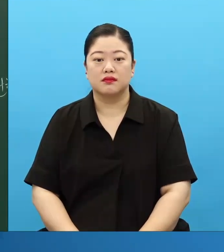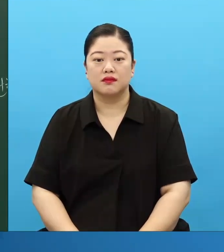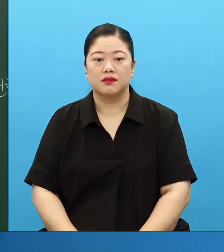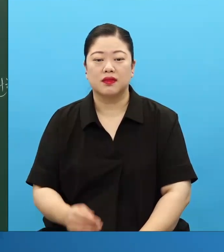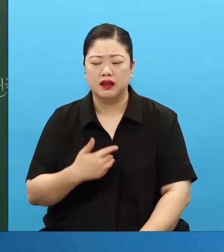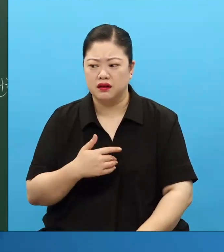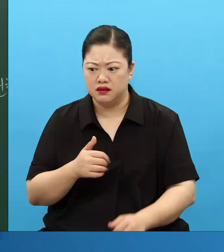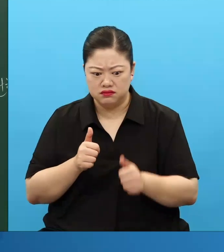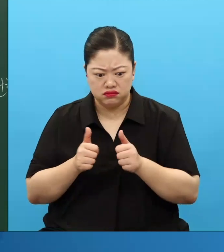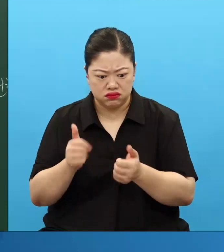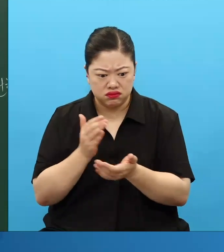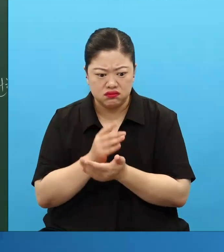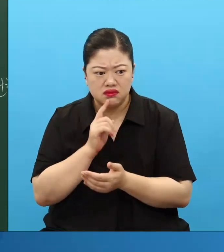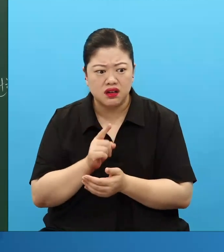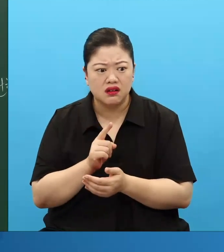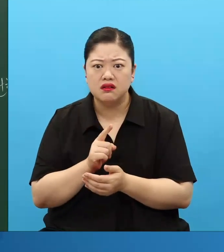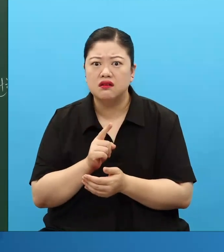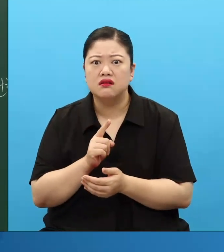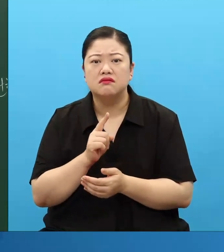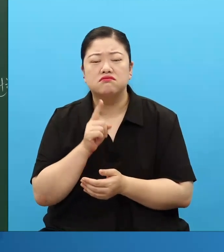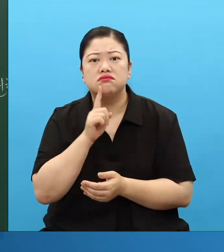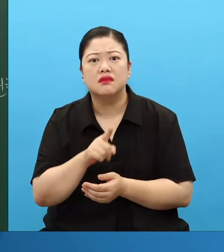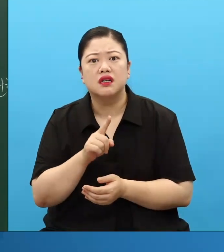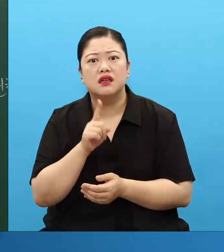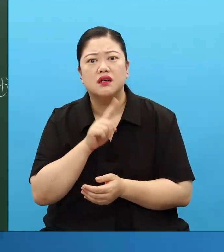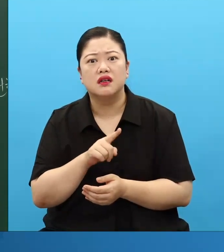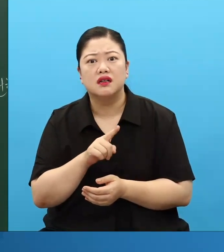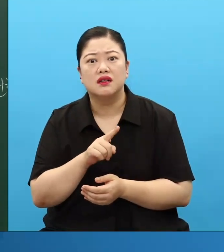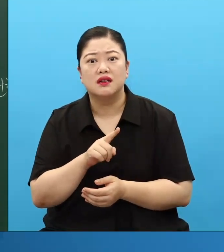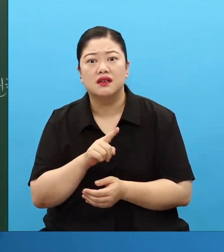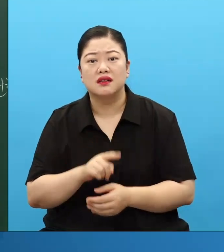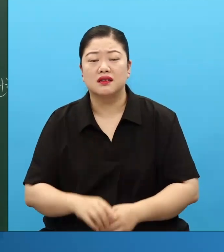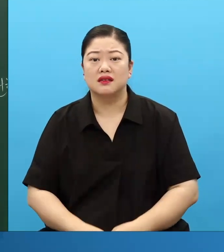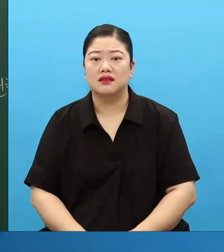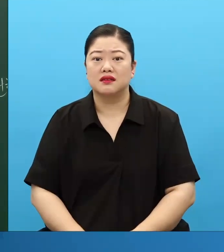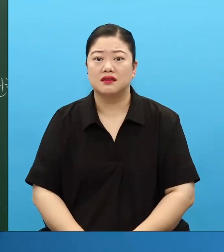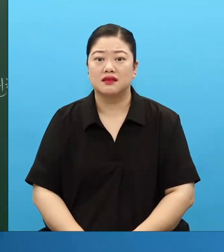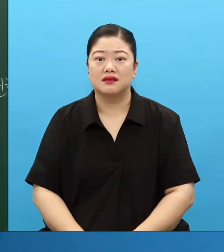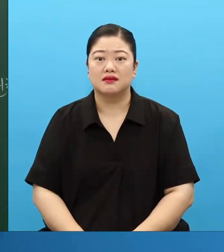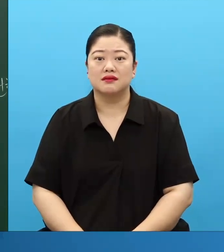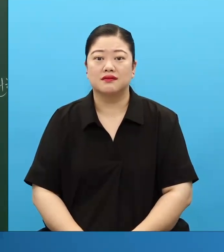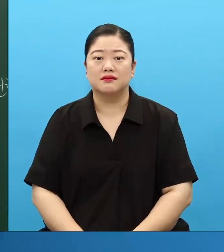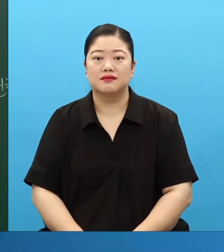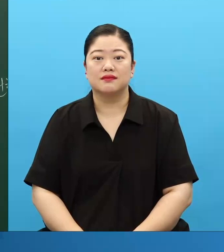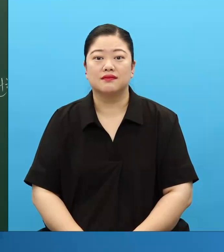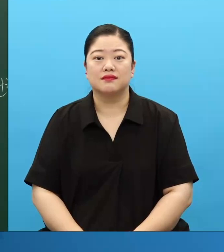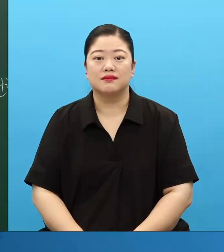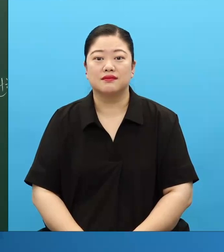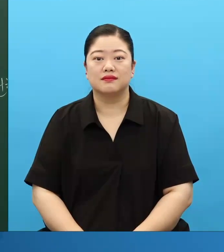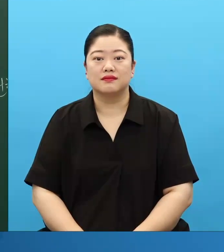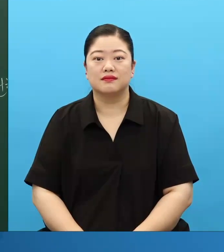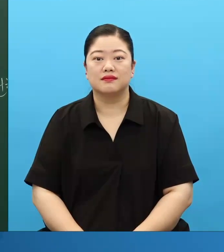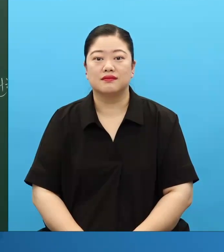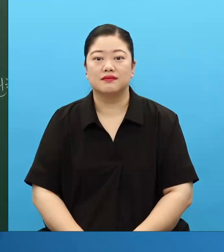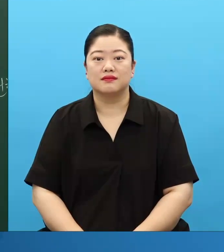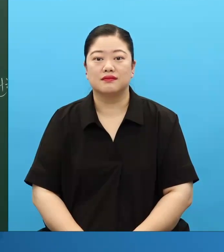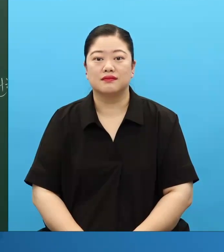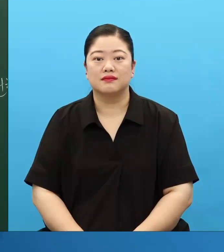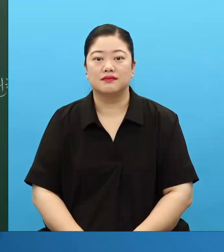couldn't lie. 속입니까? 도둑질합니까? 할 수가 없잖아요. I couldn't deceive others. I'm not going to steal. I could do nothing. 아니 아무것도 없는데 I had